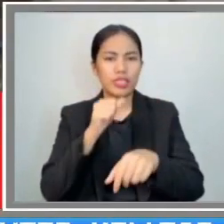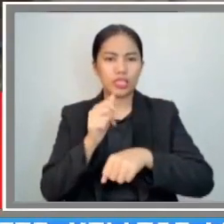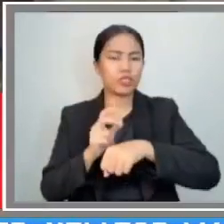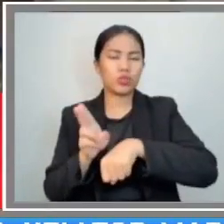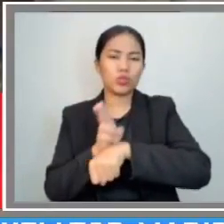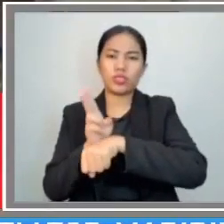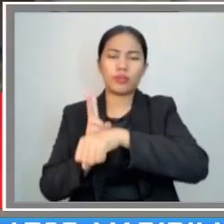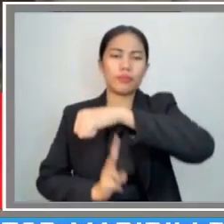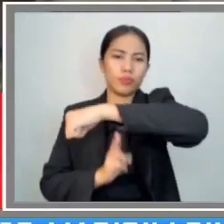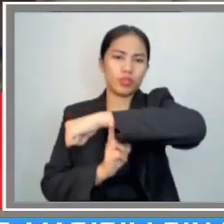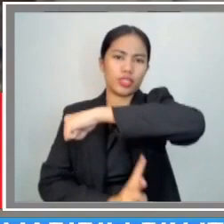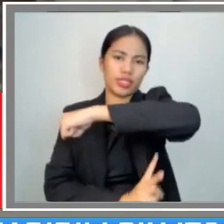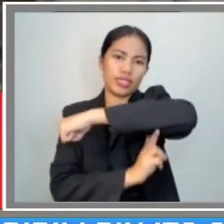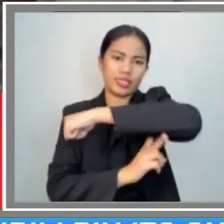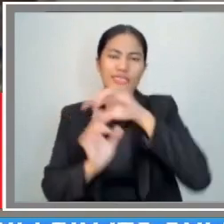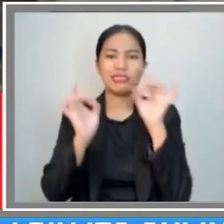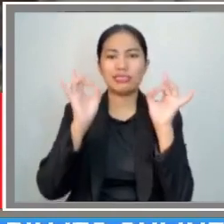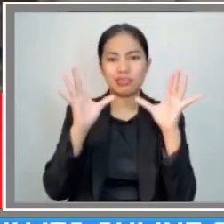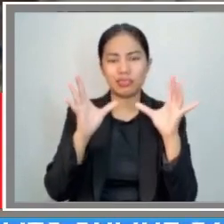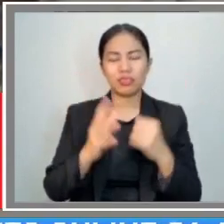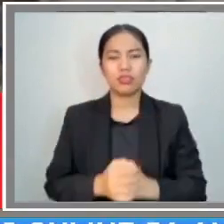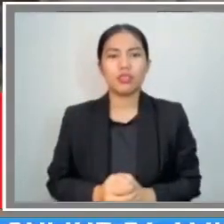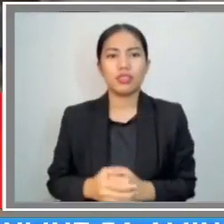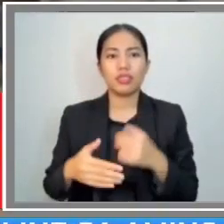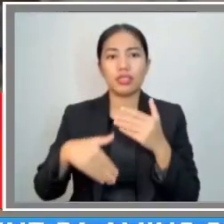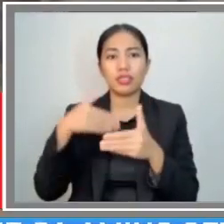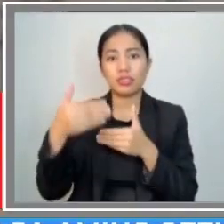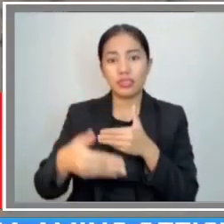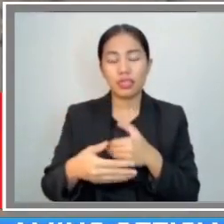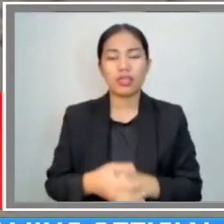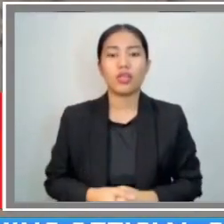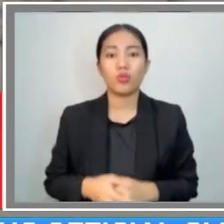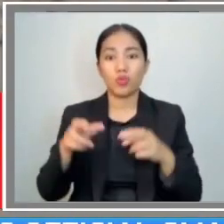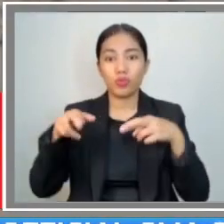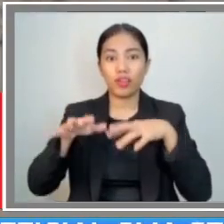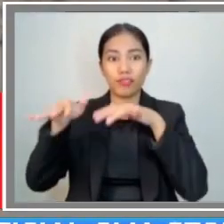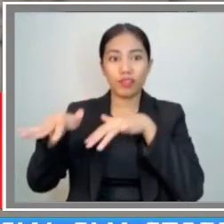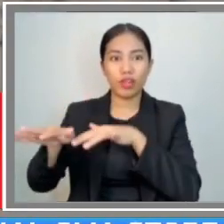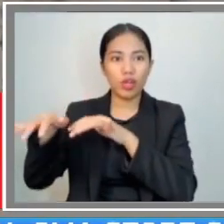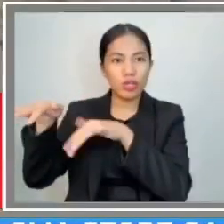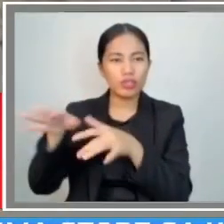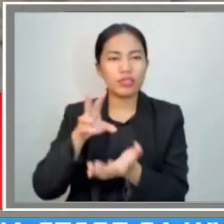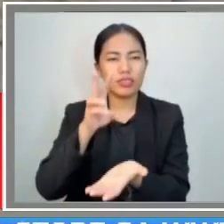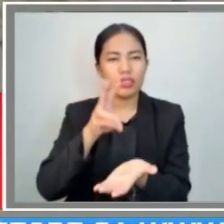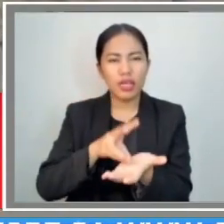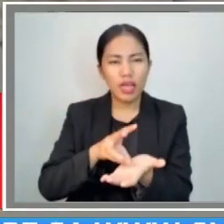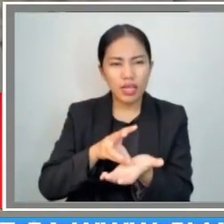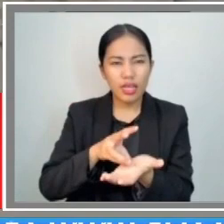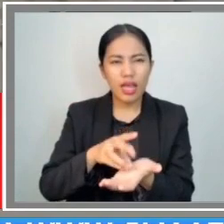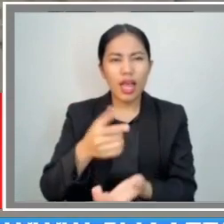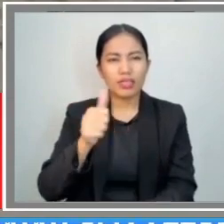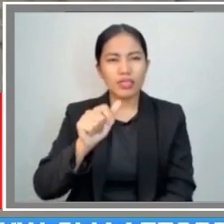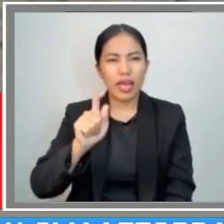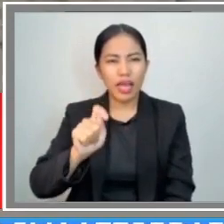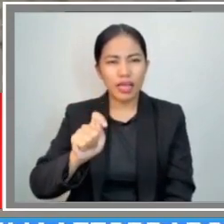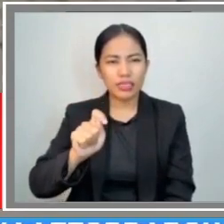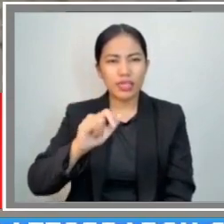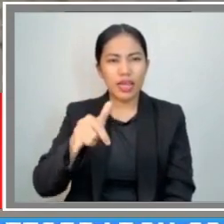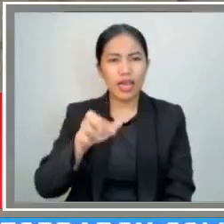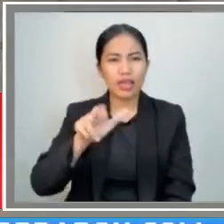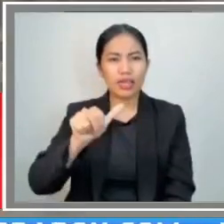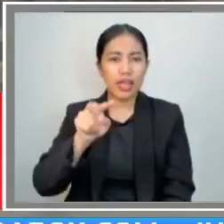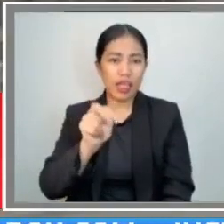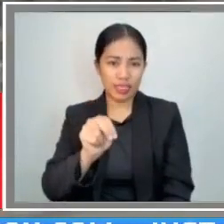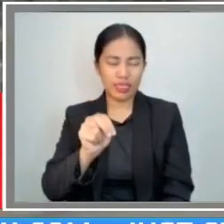Mabilis namang umapaw ang bahagi ng Cagayan River sa bayan ng Gataran. Nakatawid pa sa ilog ang mga estudyante at guro papasok ng paaralan noong